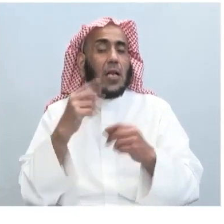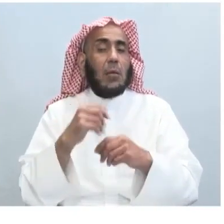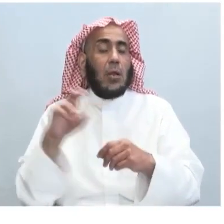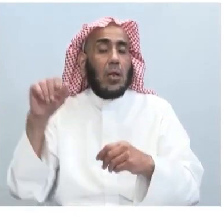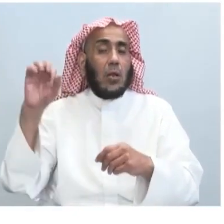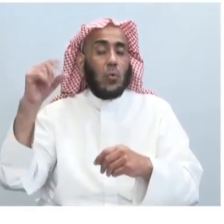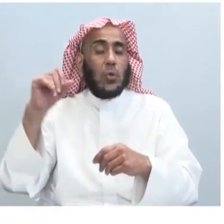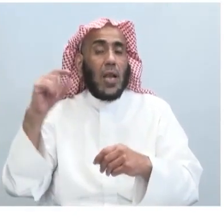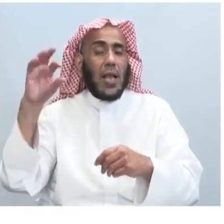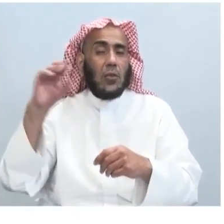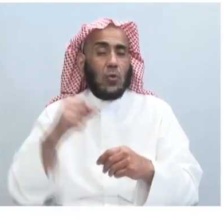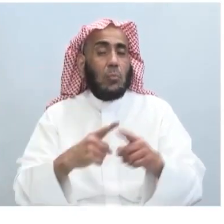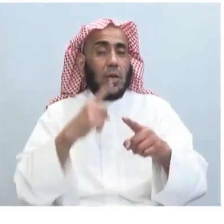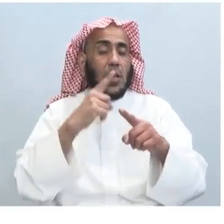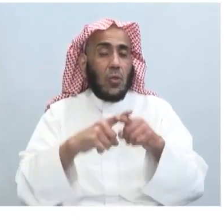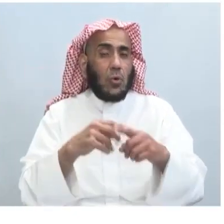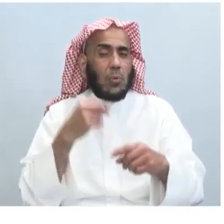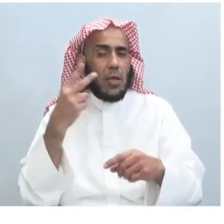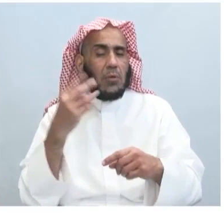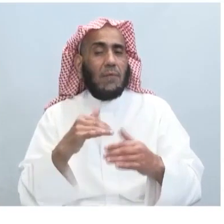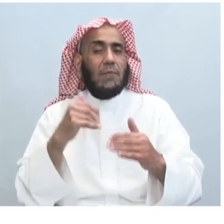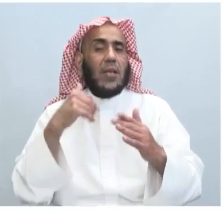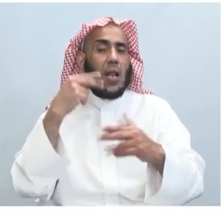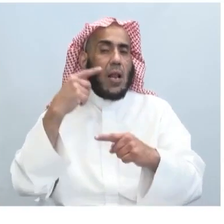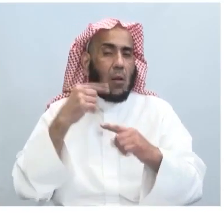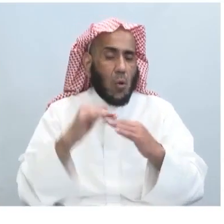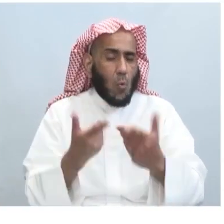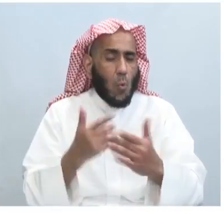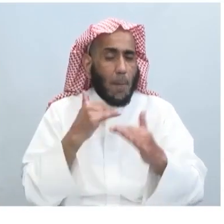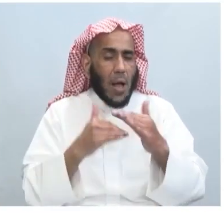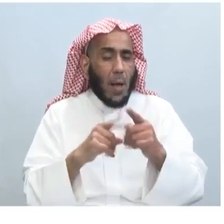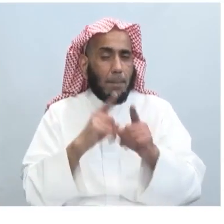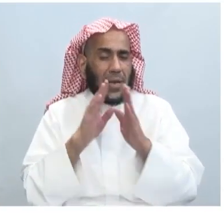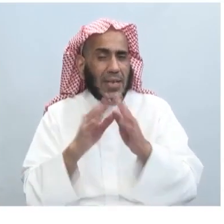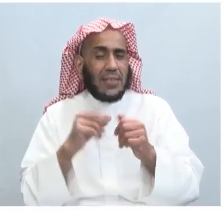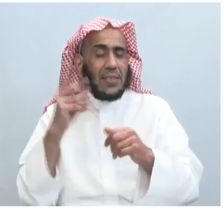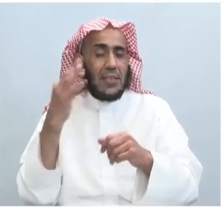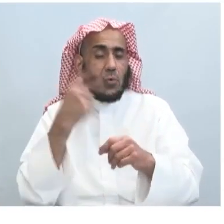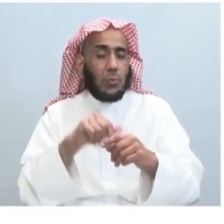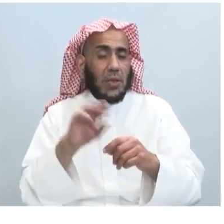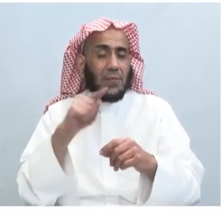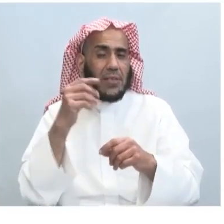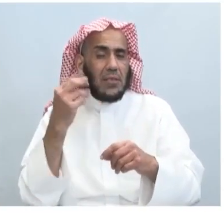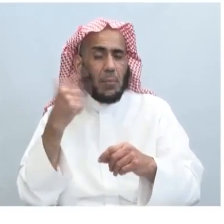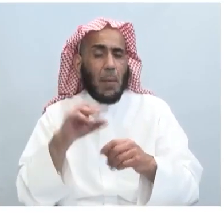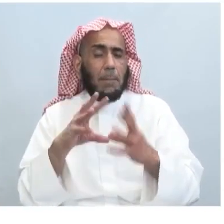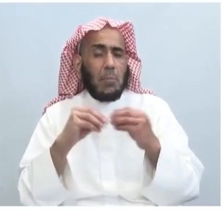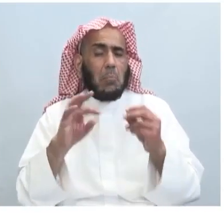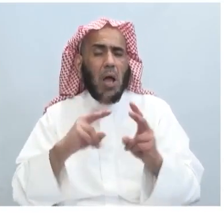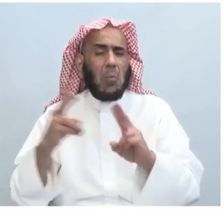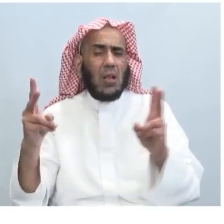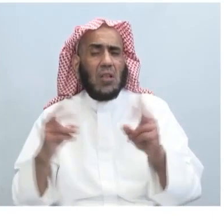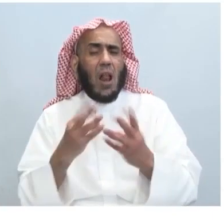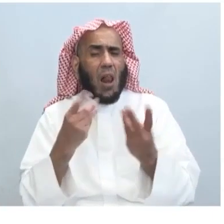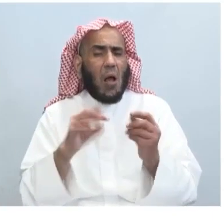الهيدروجين ثم نضرب القيمتين في المقام وركز هنا 49.7 بمعنى مهما اختلفت